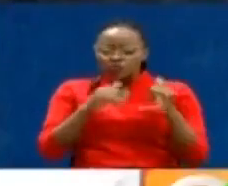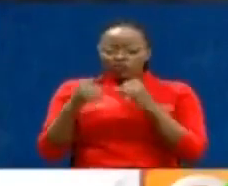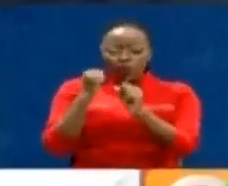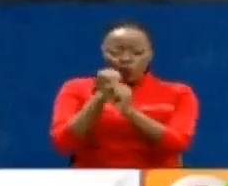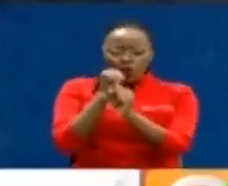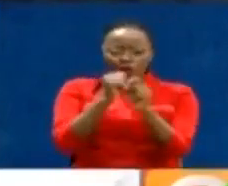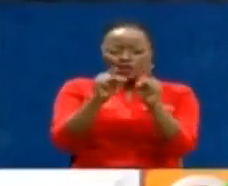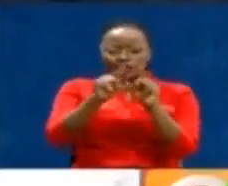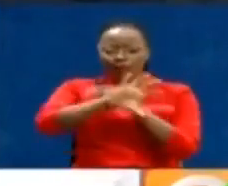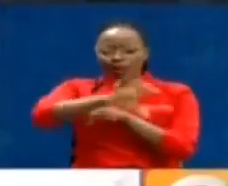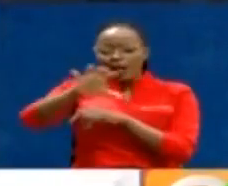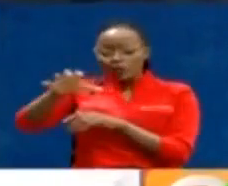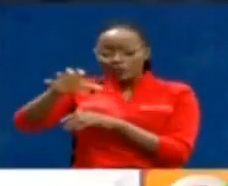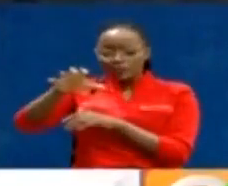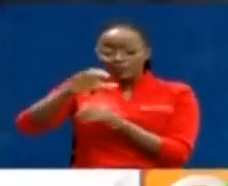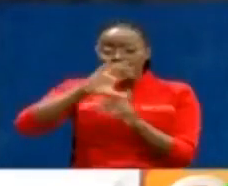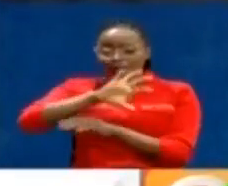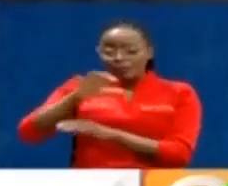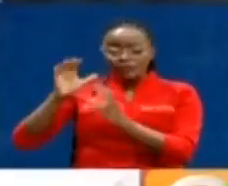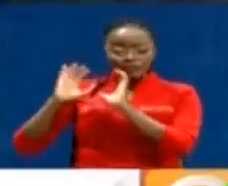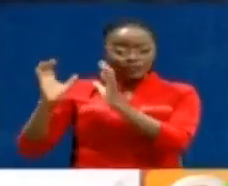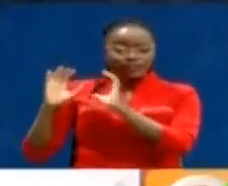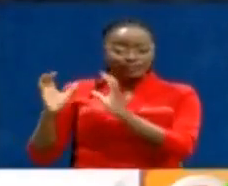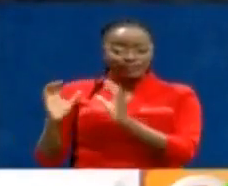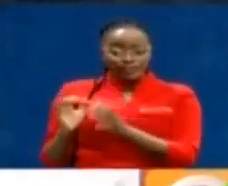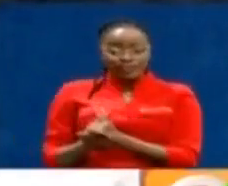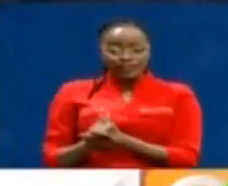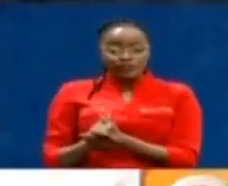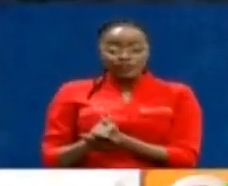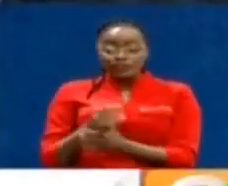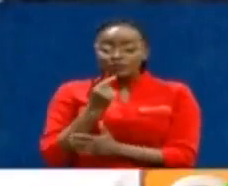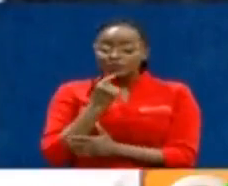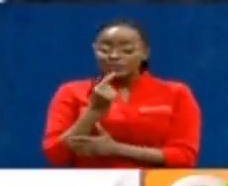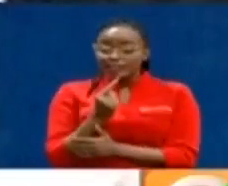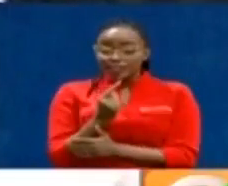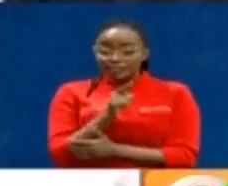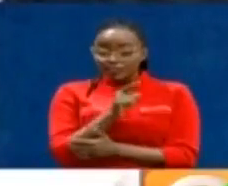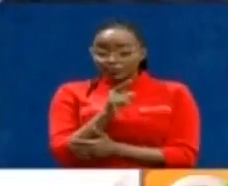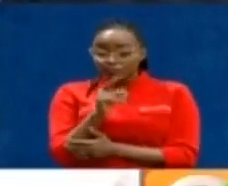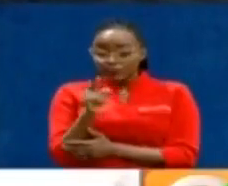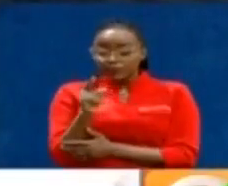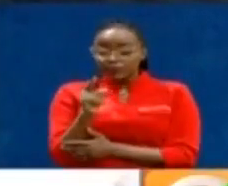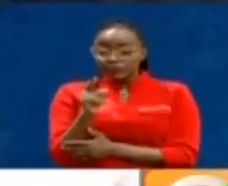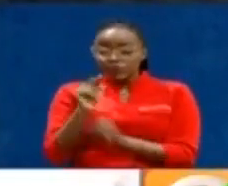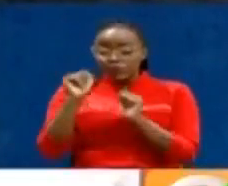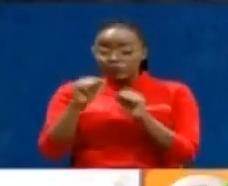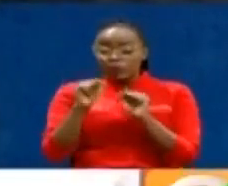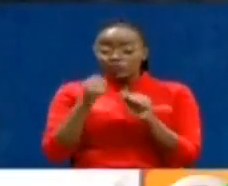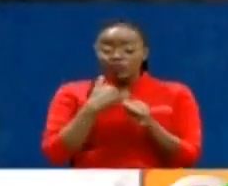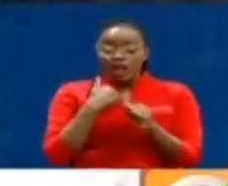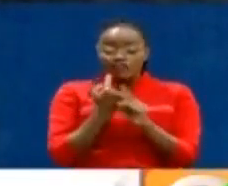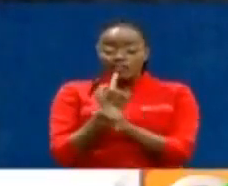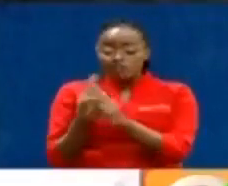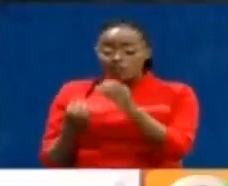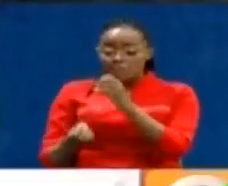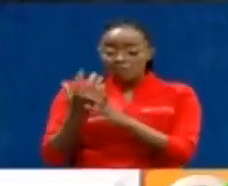kaunti ama kama jimbo la kaunti, la kaunti ya Kilifi, kusema kwamba tunaweza kuweka mikakati